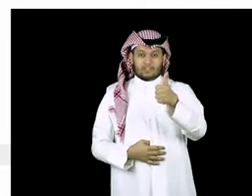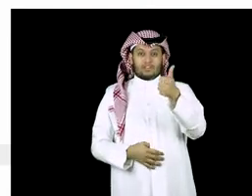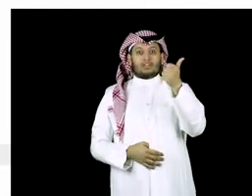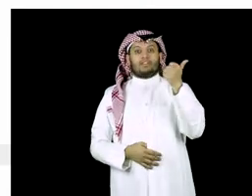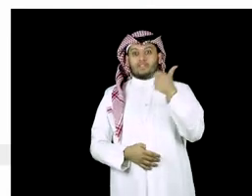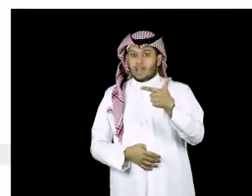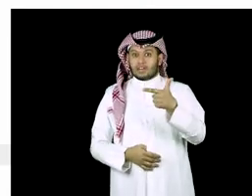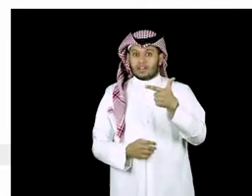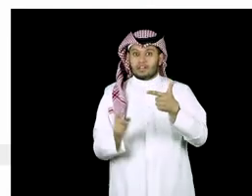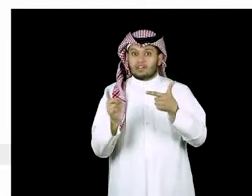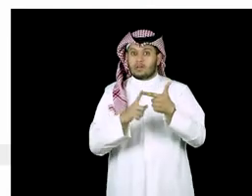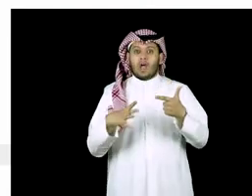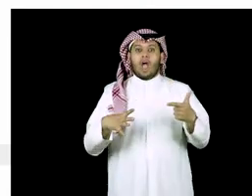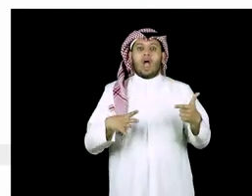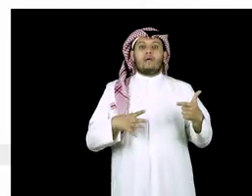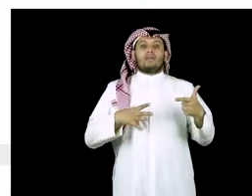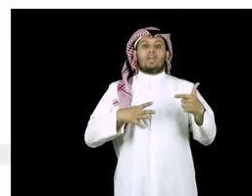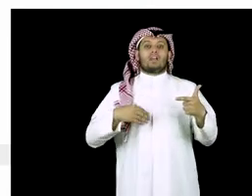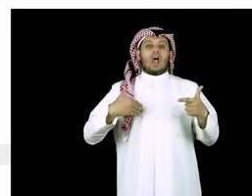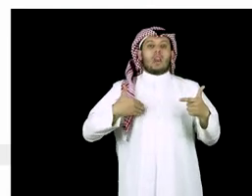اللقب الثاني أمير المؤمنين،